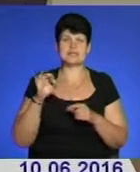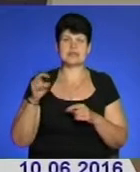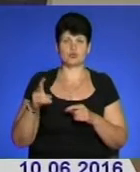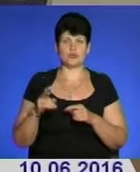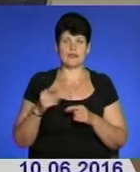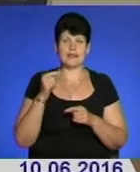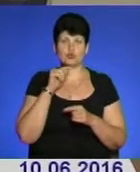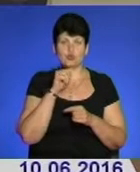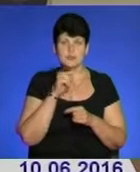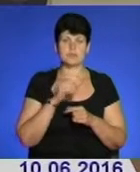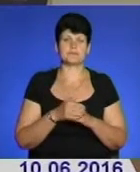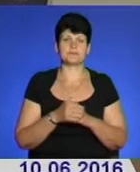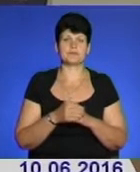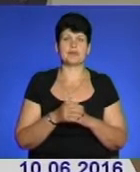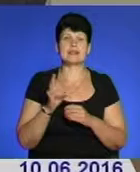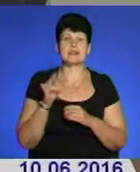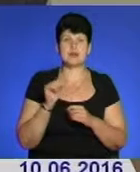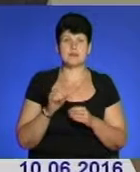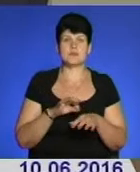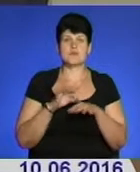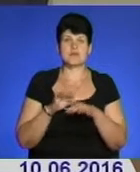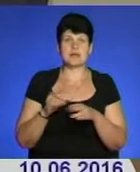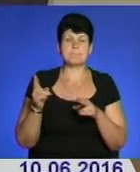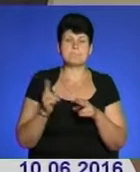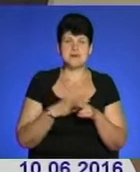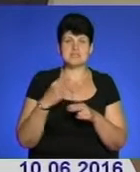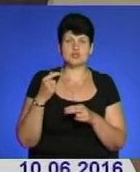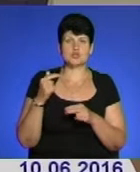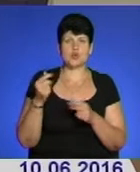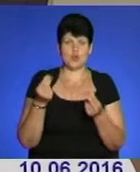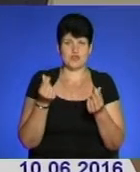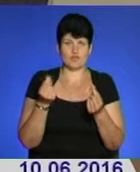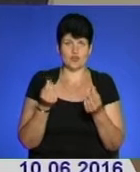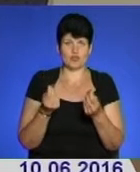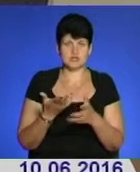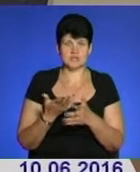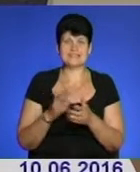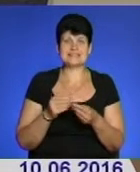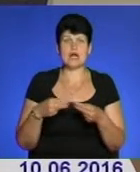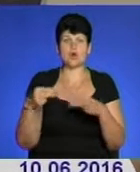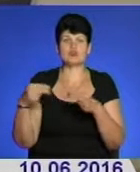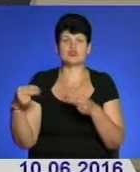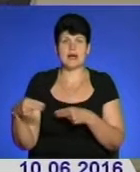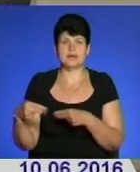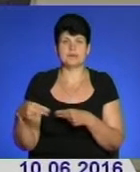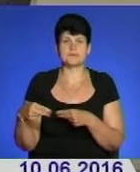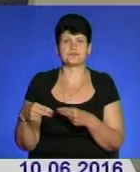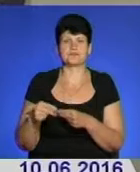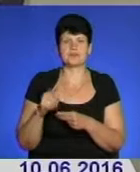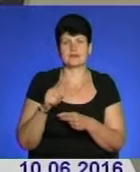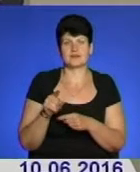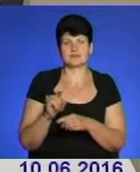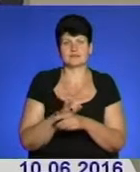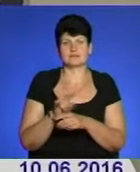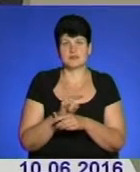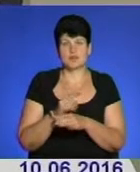економіки на переведення безготівкових коштів у готівку, заключали із ними фіктивні